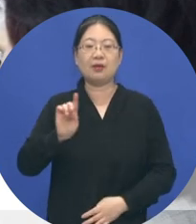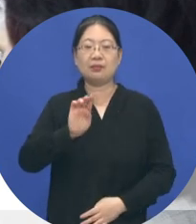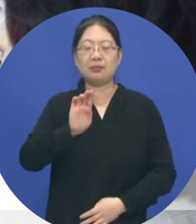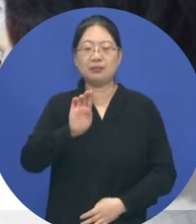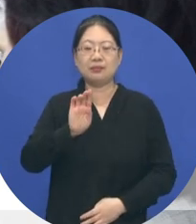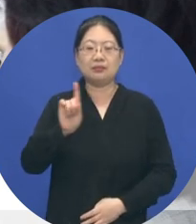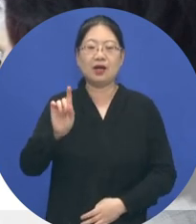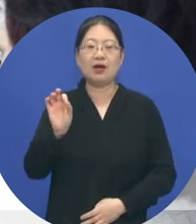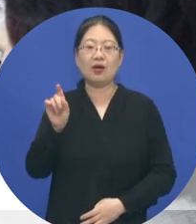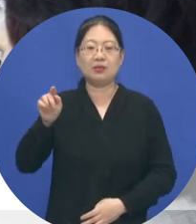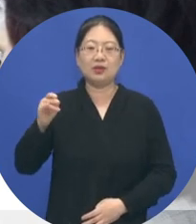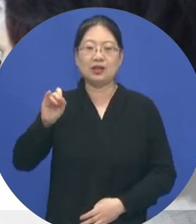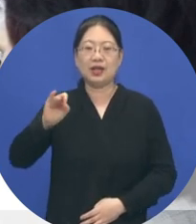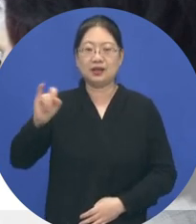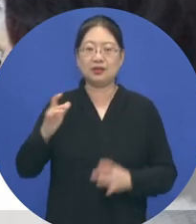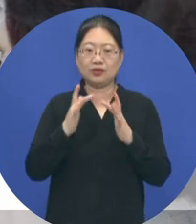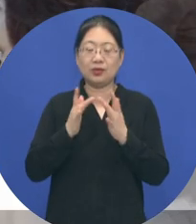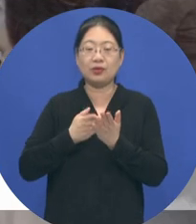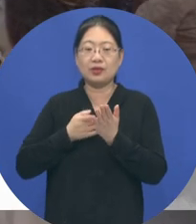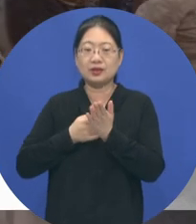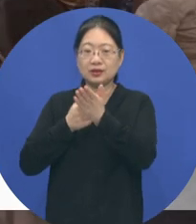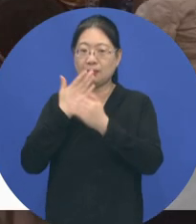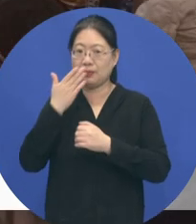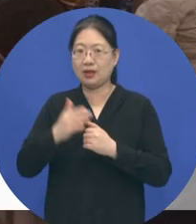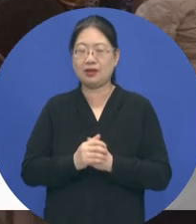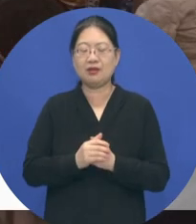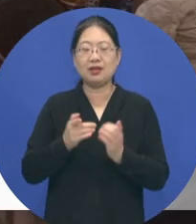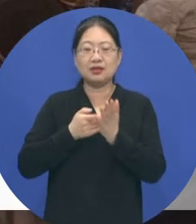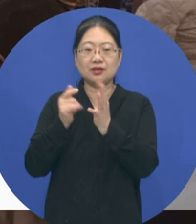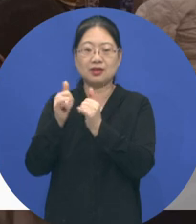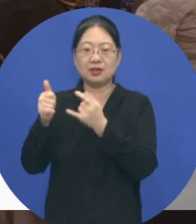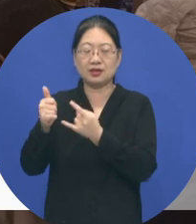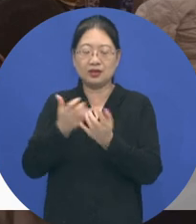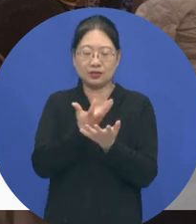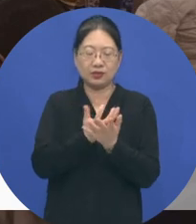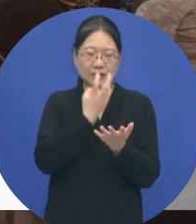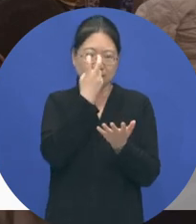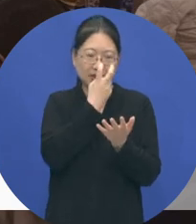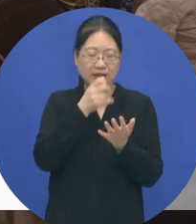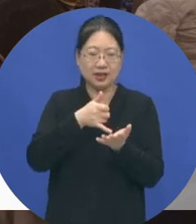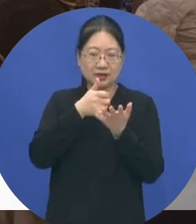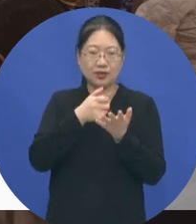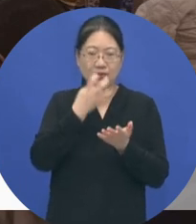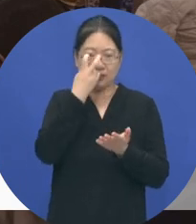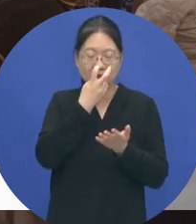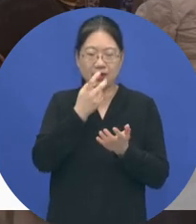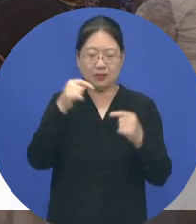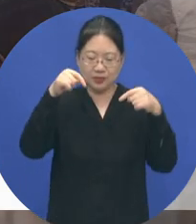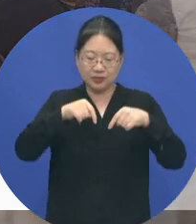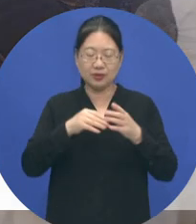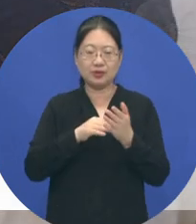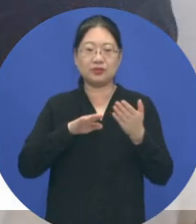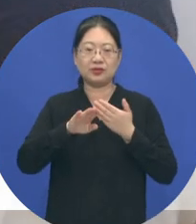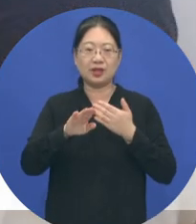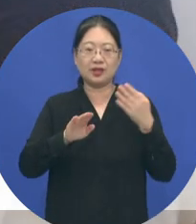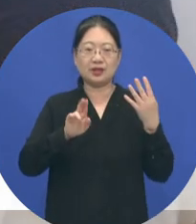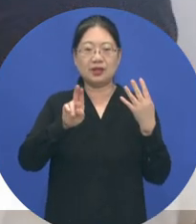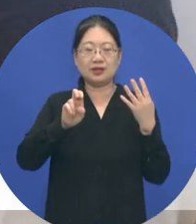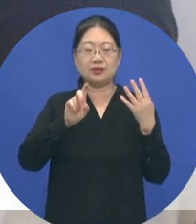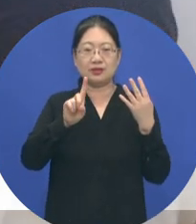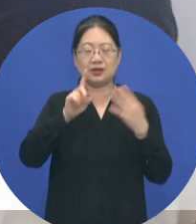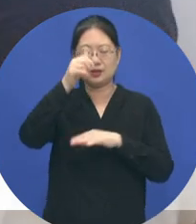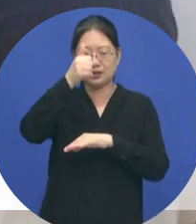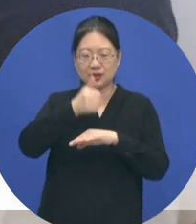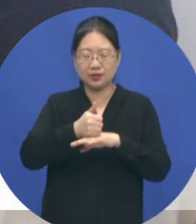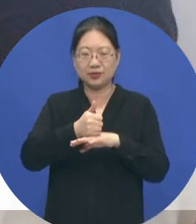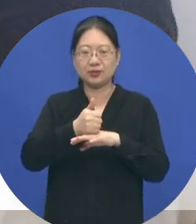온라인으로 신청할 수 있습니다 돈은 신청자를 대상으로 서류심사와 인성 검사 면접을 거쳐 4월 22일 최종